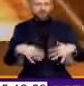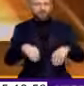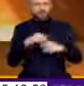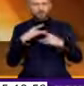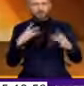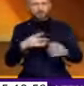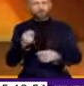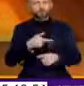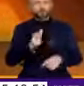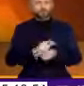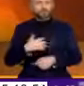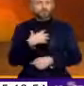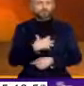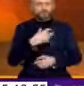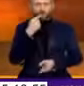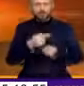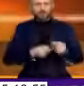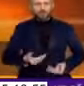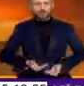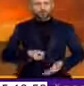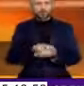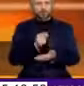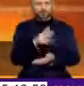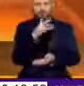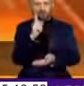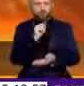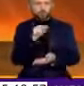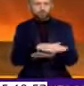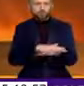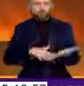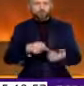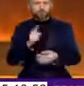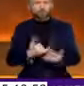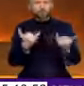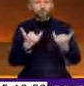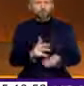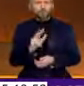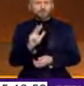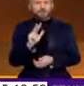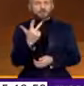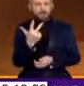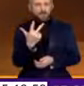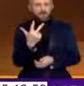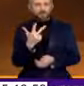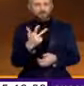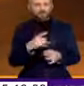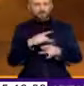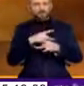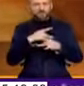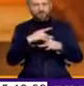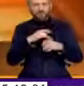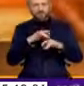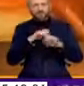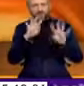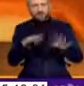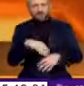тому дуже важливо, традиції живуть до тих пір, поки їх продовжують. Тому сьогодні третя свята вечеря, сьогодні